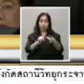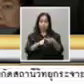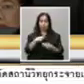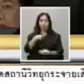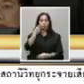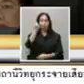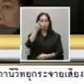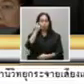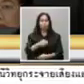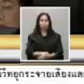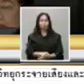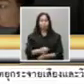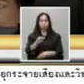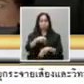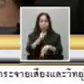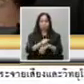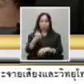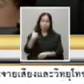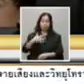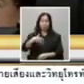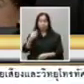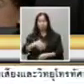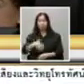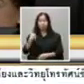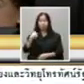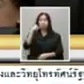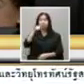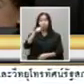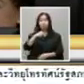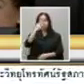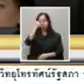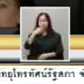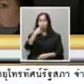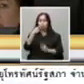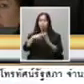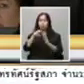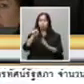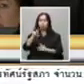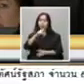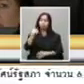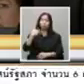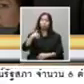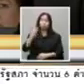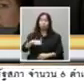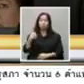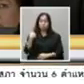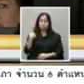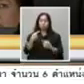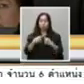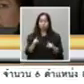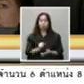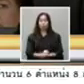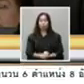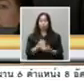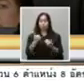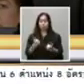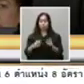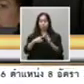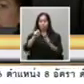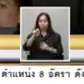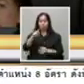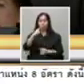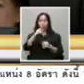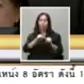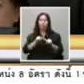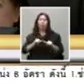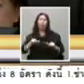าท่านไม่ค่อยสบายใจในประเด็นที่ท่านเสรีพิสุทธิ์กำลังจะพูดแต่บังเอิญว่าท่านเสรีพิสุทธิ์ท่านเท้าความไปน